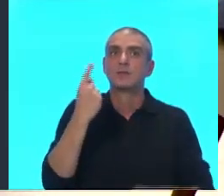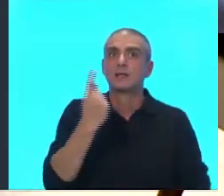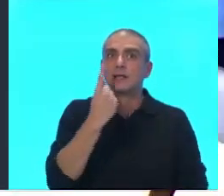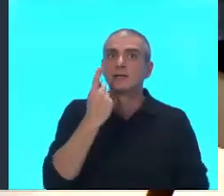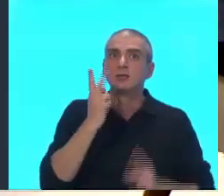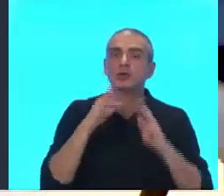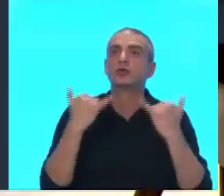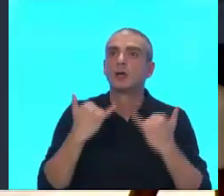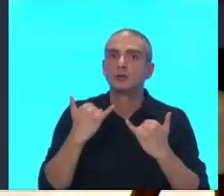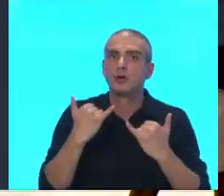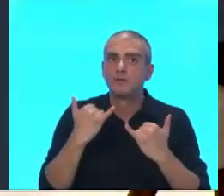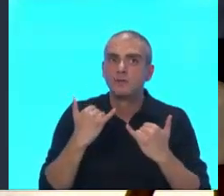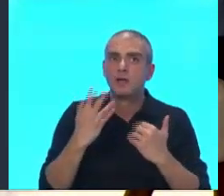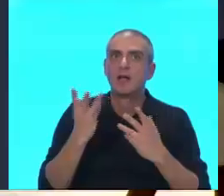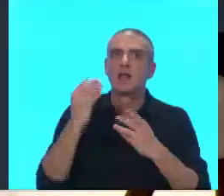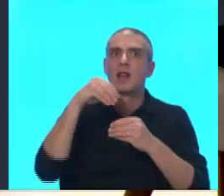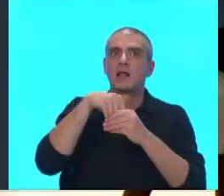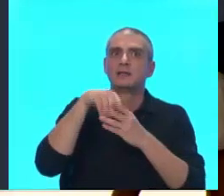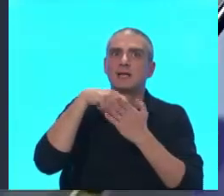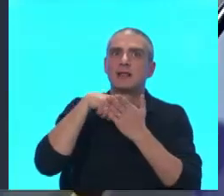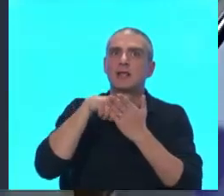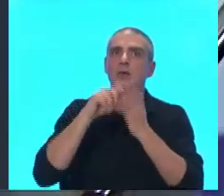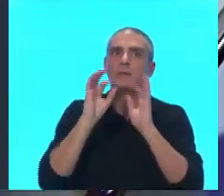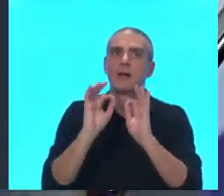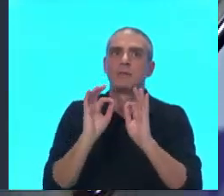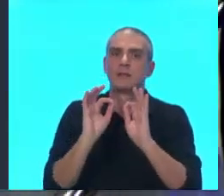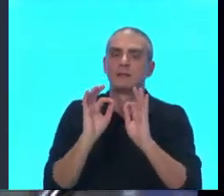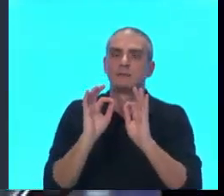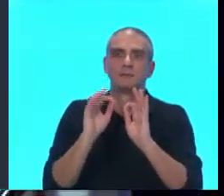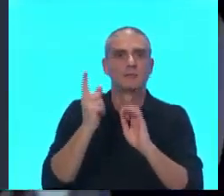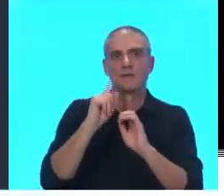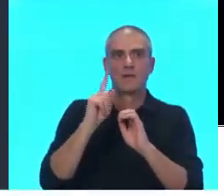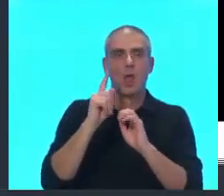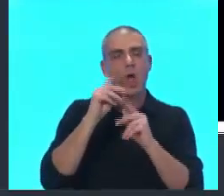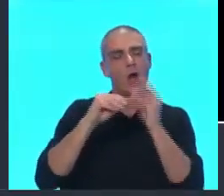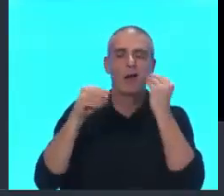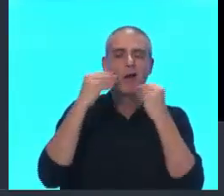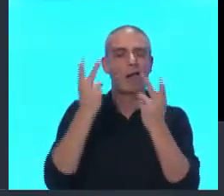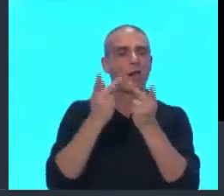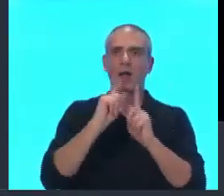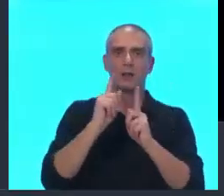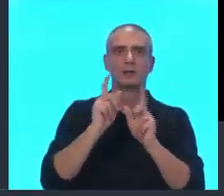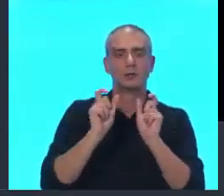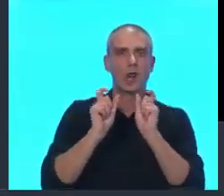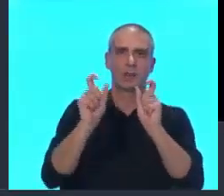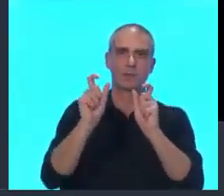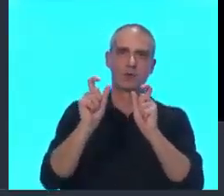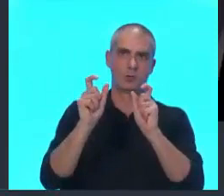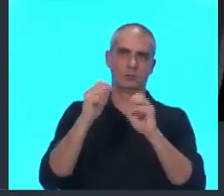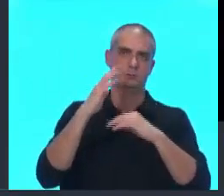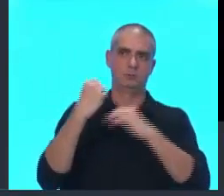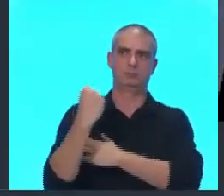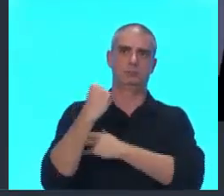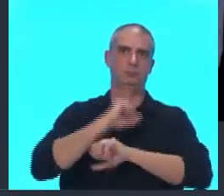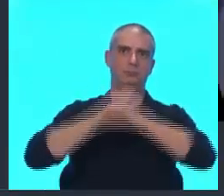כרגע זה להכניס תיקונים אמיתיים ולא קוסמטיים שימנעו את ההתגרענות של איראן, שהיא